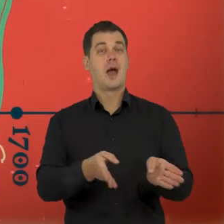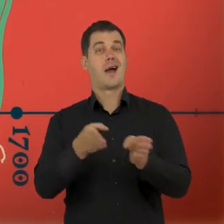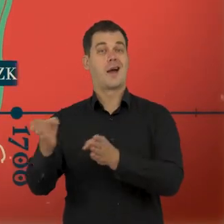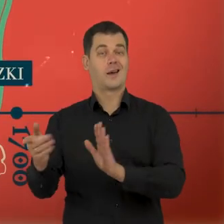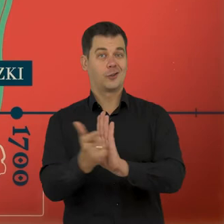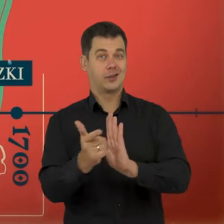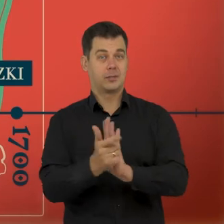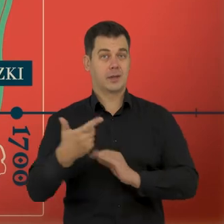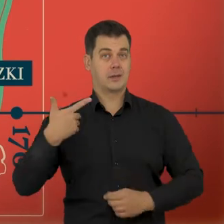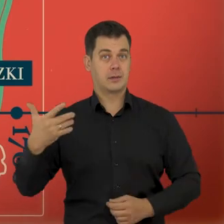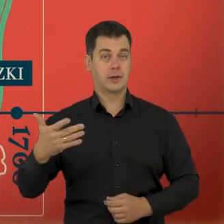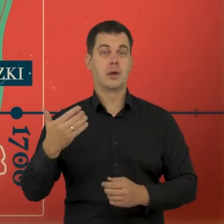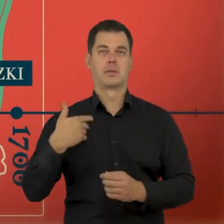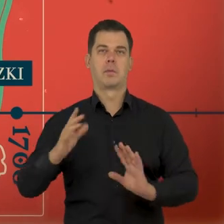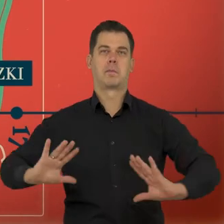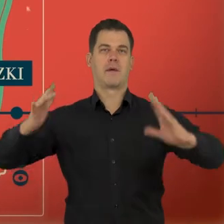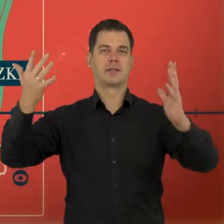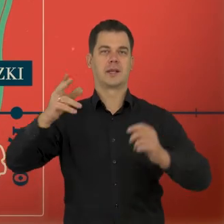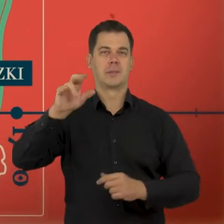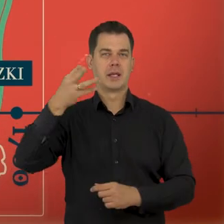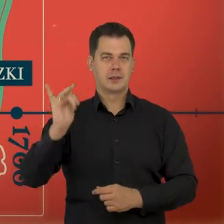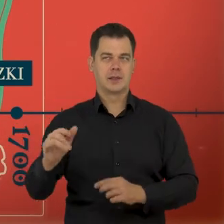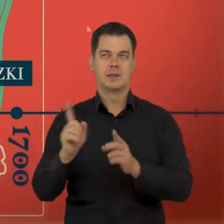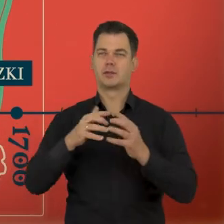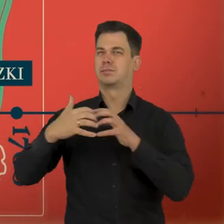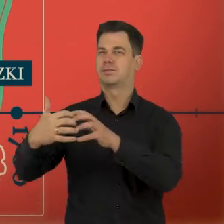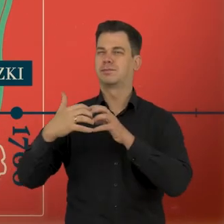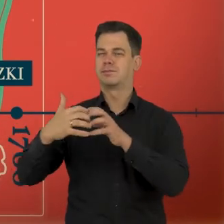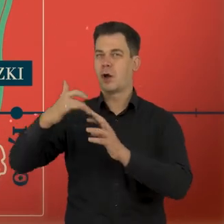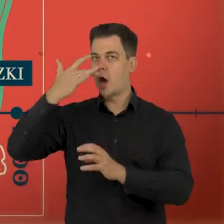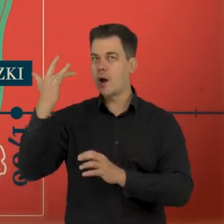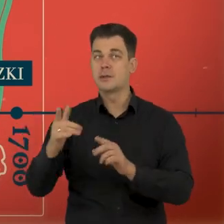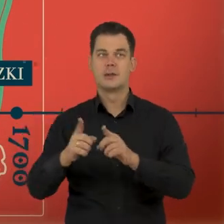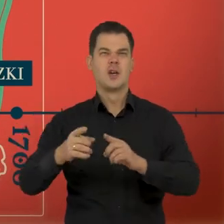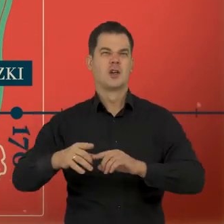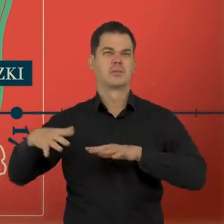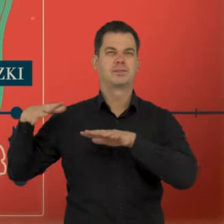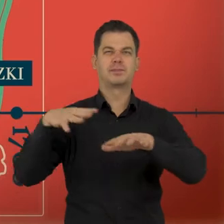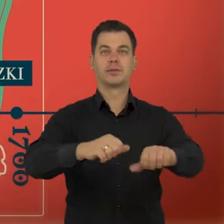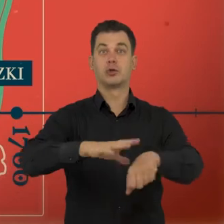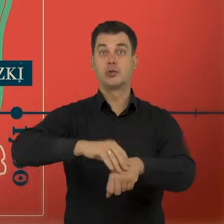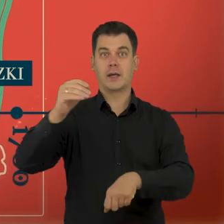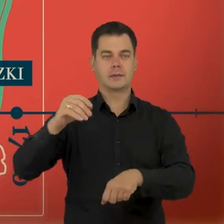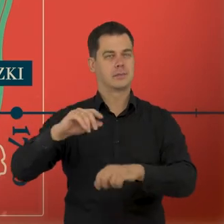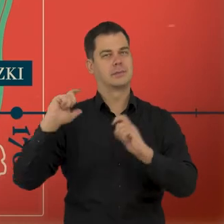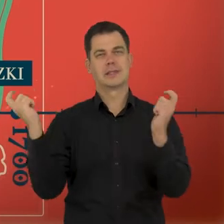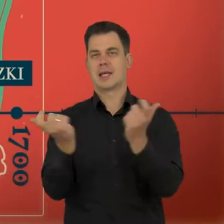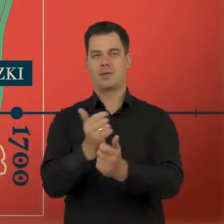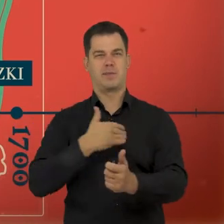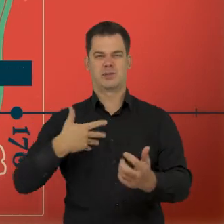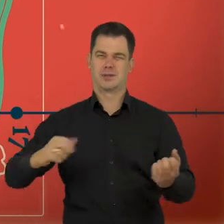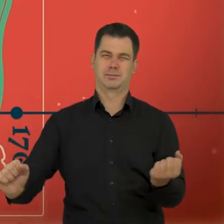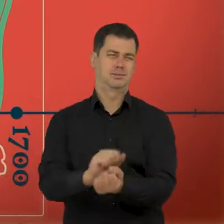dalej. W połowie XVII wieku powstanie Chmielnickiego, wojna z Rosją oraz potop szwedzki wyniszczyły gospodarkę naszego